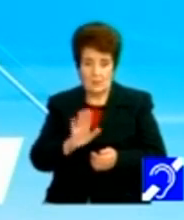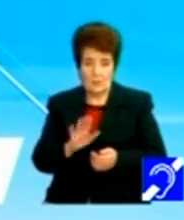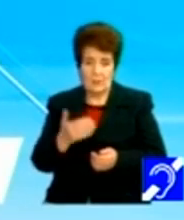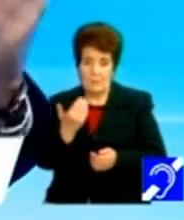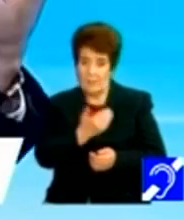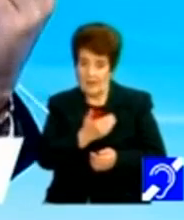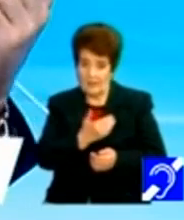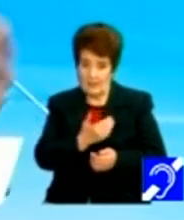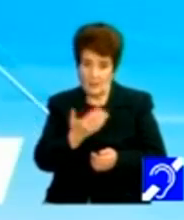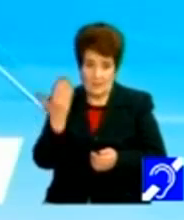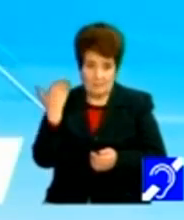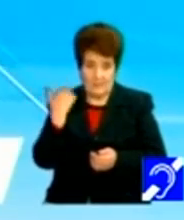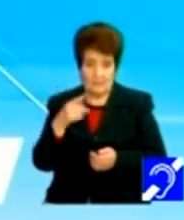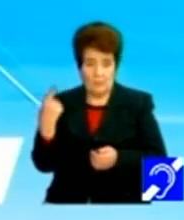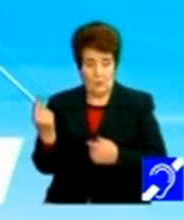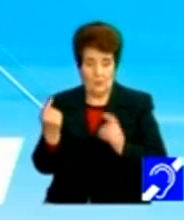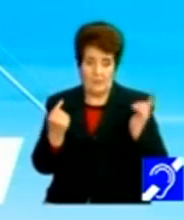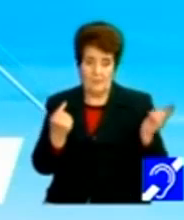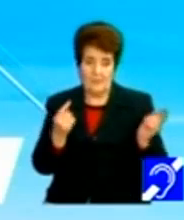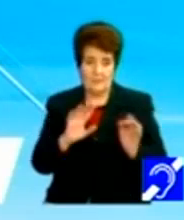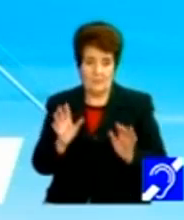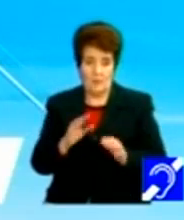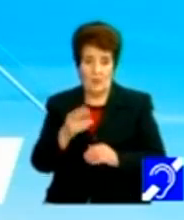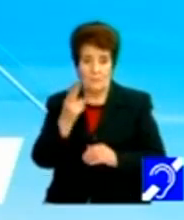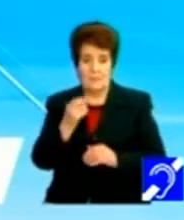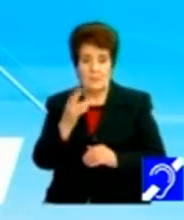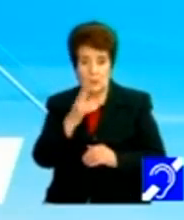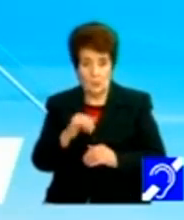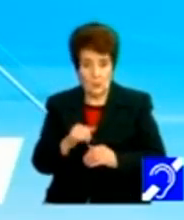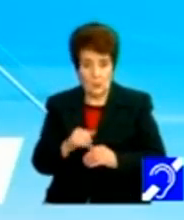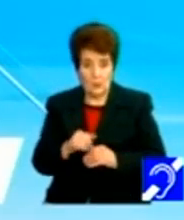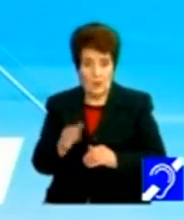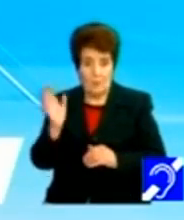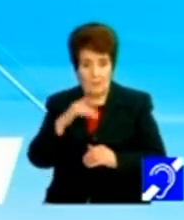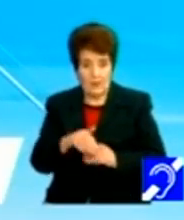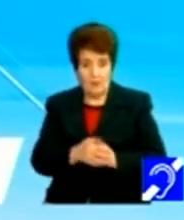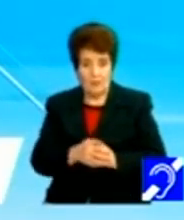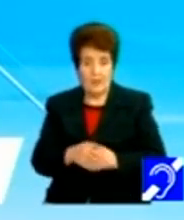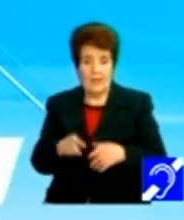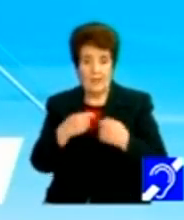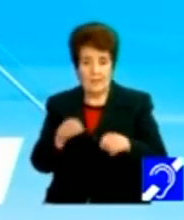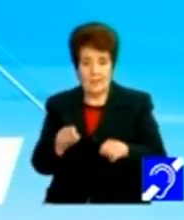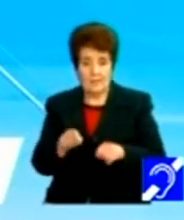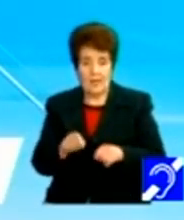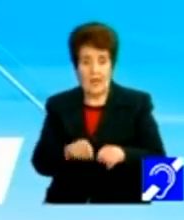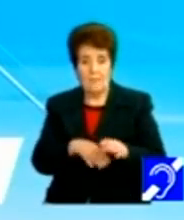dumnealor, avându-i în spate pe unul în dreapta și pe unul în stânga, dar domnul Țicu, pe care după aceea i-a trădat, a plecat și de la